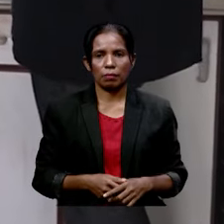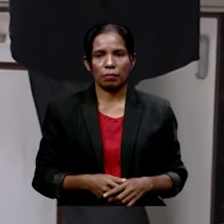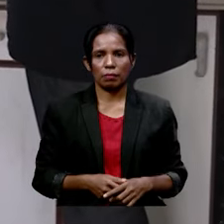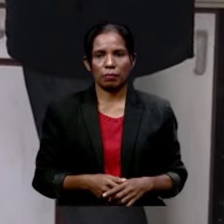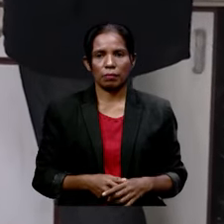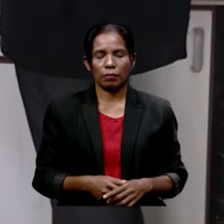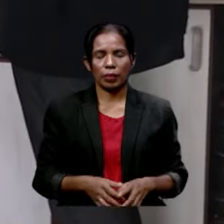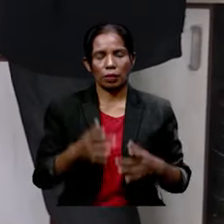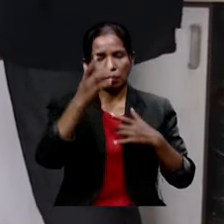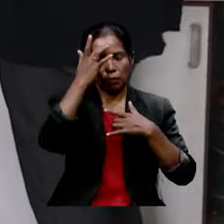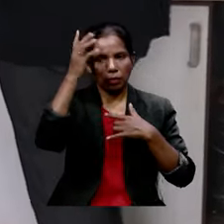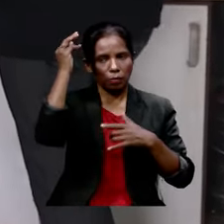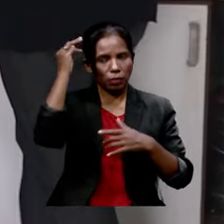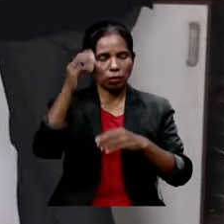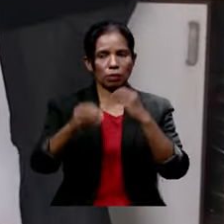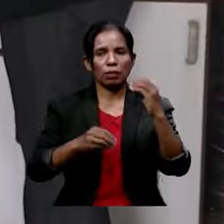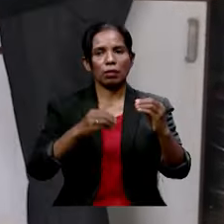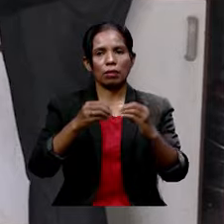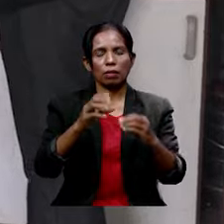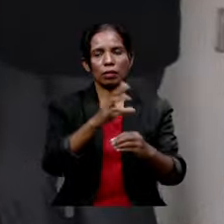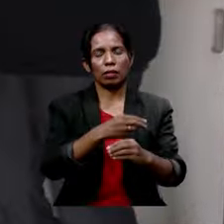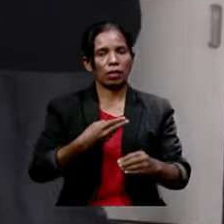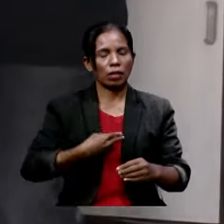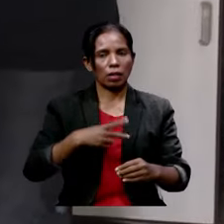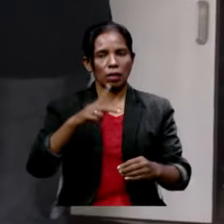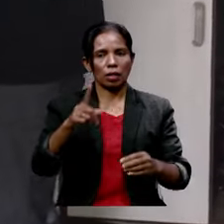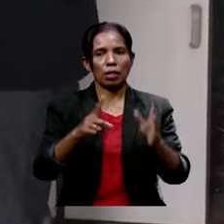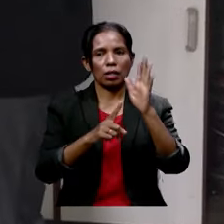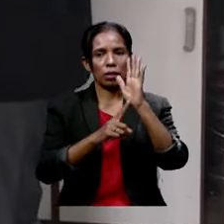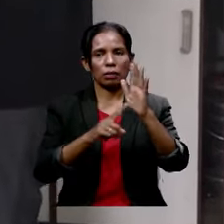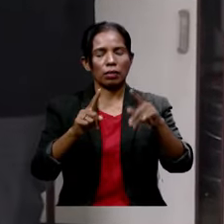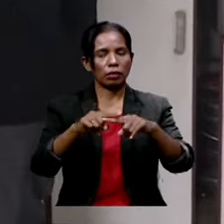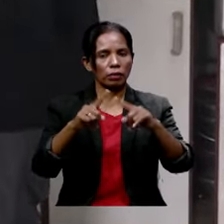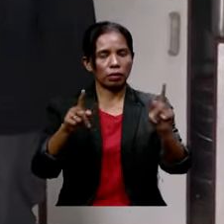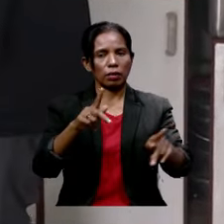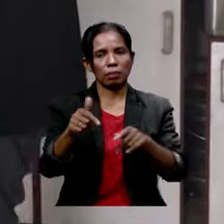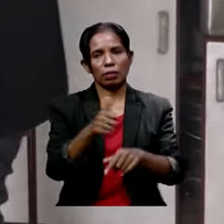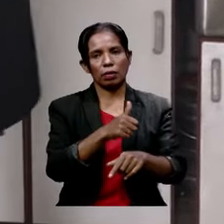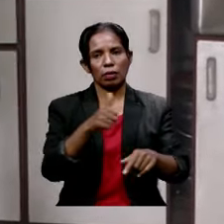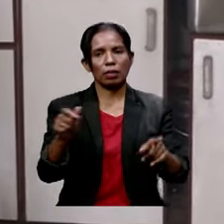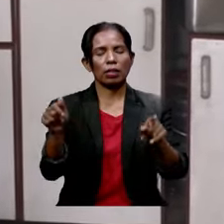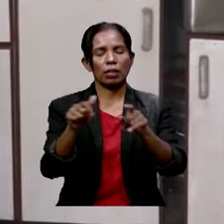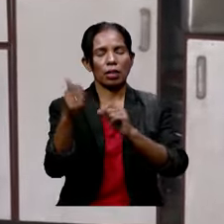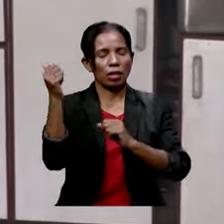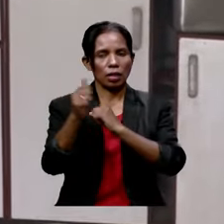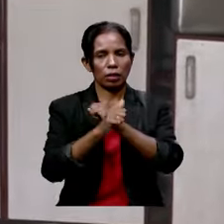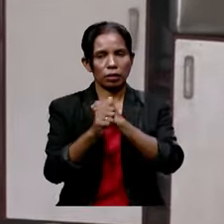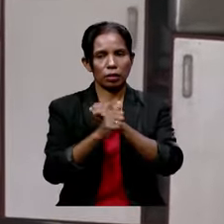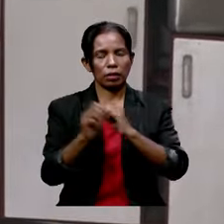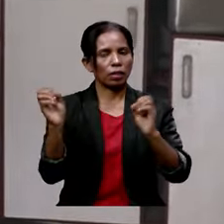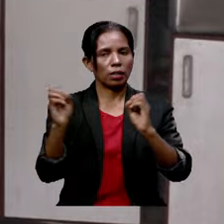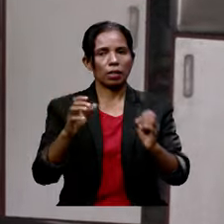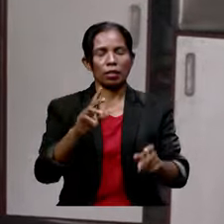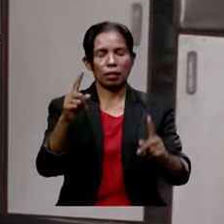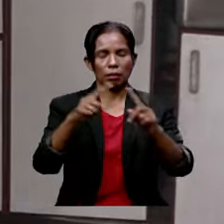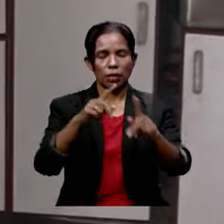Kondisan moras mental katak dalam rumah nia halok nebe hatudu lahanesan ema normal ia asang rumah nebe makla satisfas ba